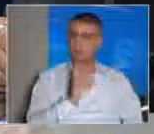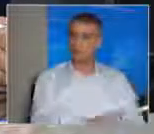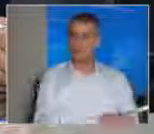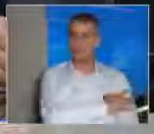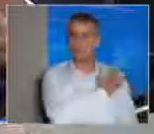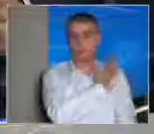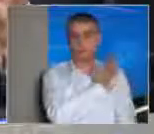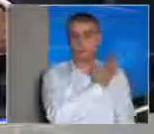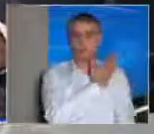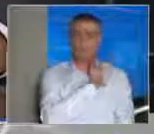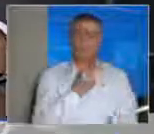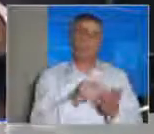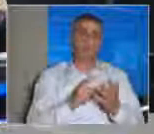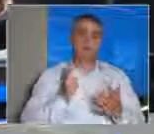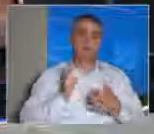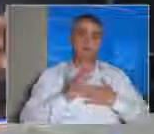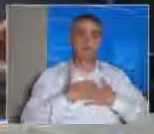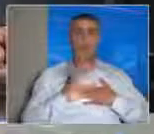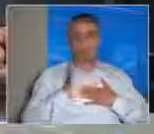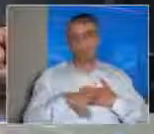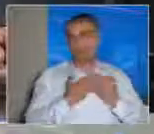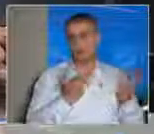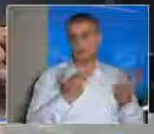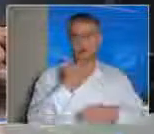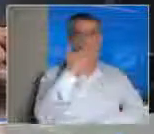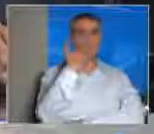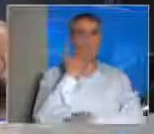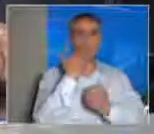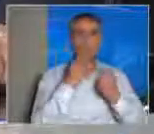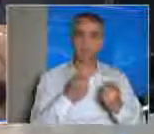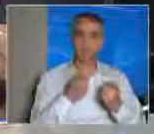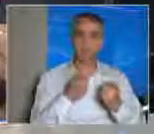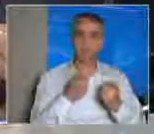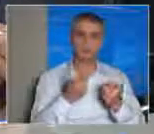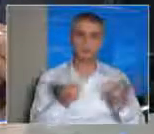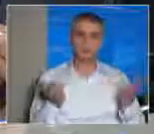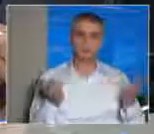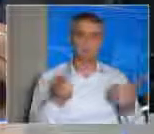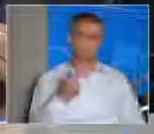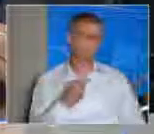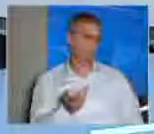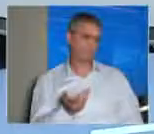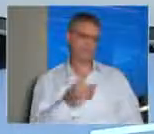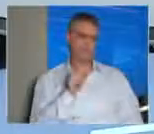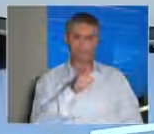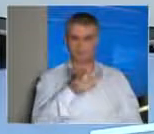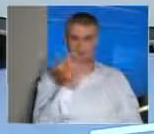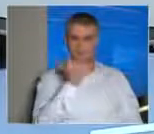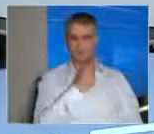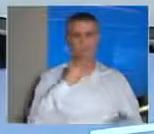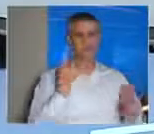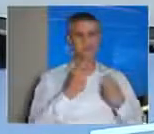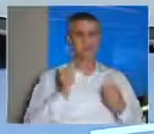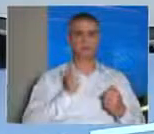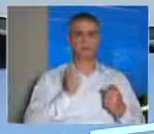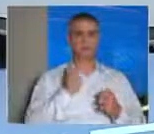מרגש, על רקע אישי, אבל זה צריך להיות על רקע לאומי הסיפור הזה. לי אתה מספיק שנביא את תזמור את